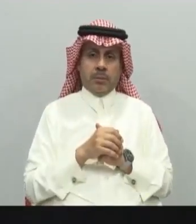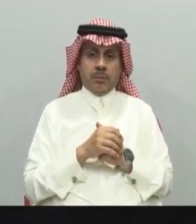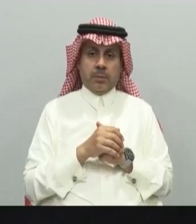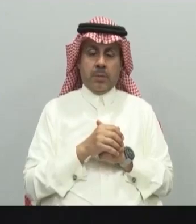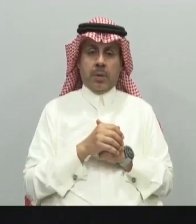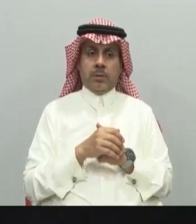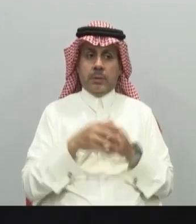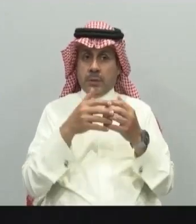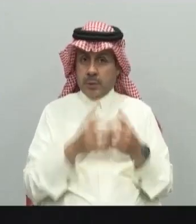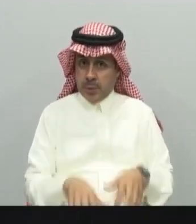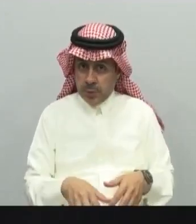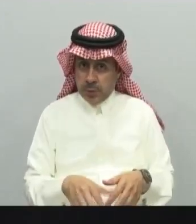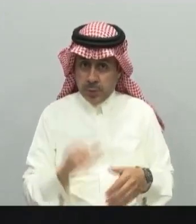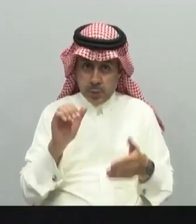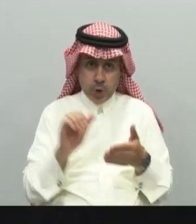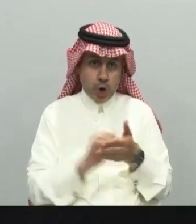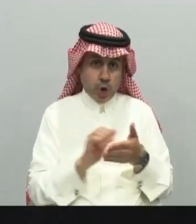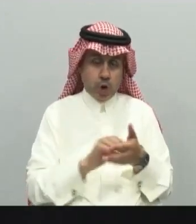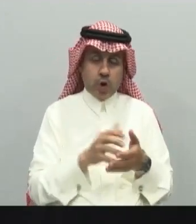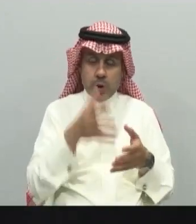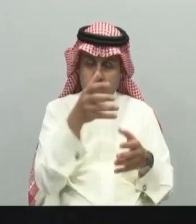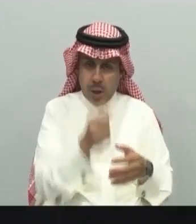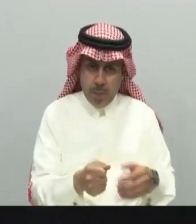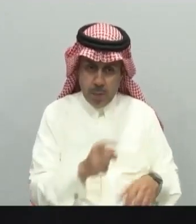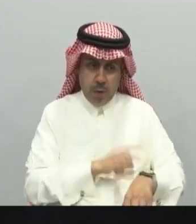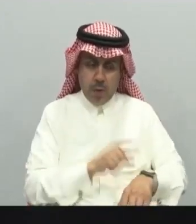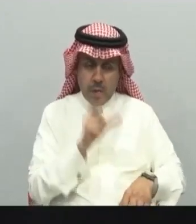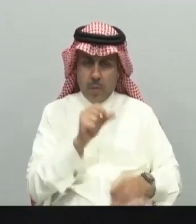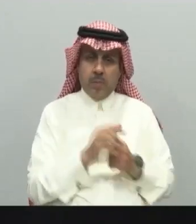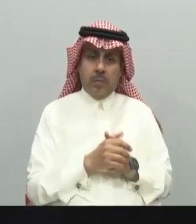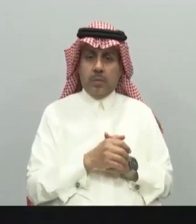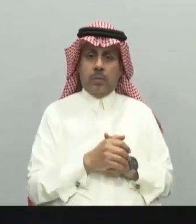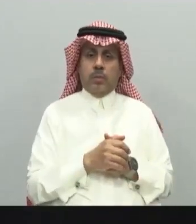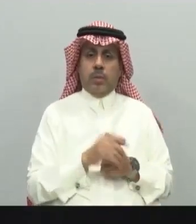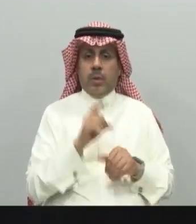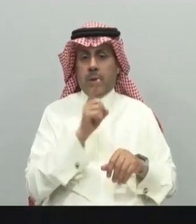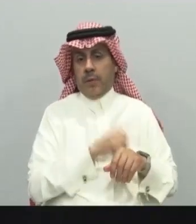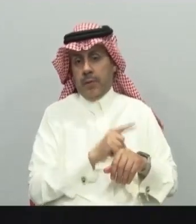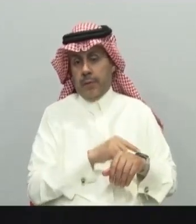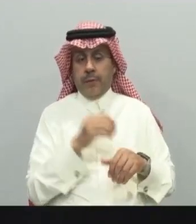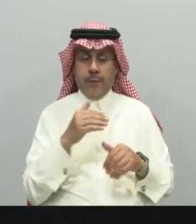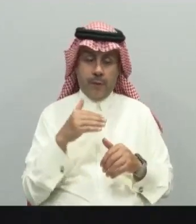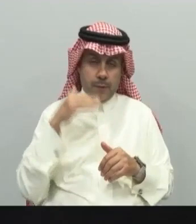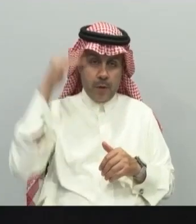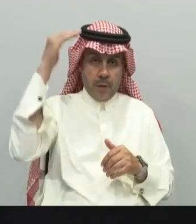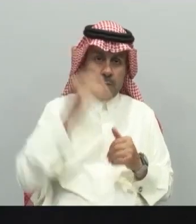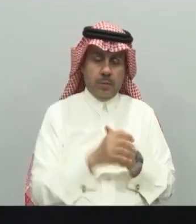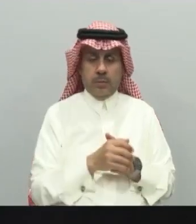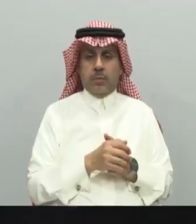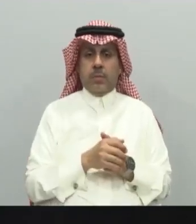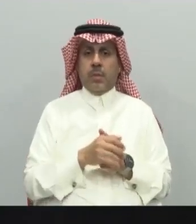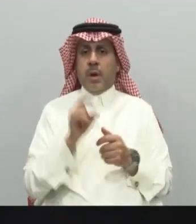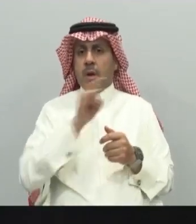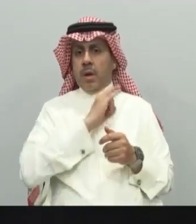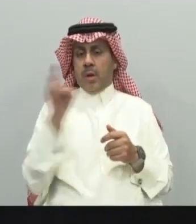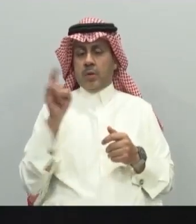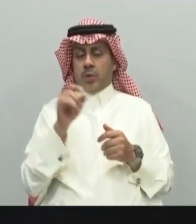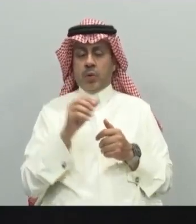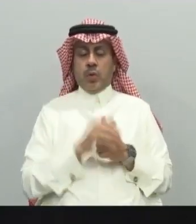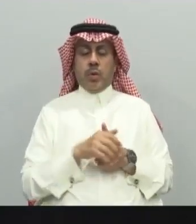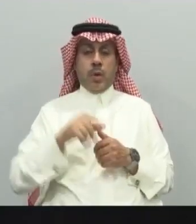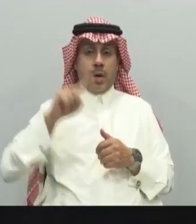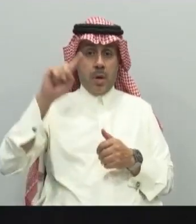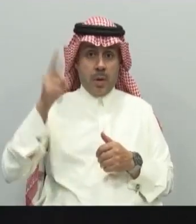التقابض فهو من ربا النسيئه رى التاخير واما التفاضل فجائز فلذلك لا يتصور ربى